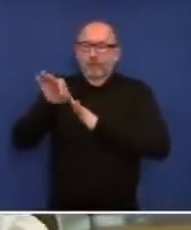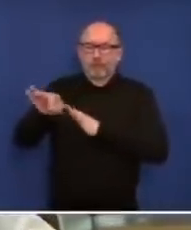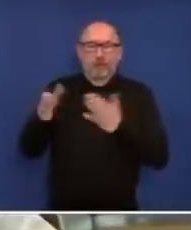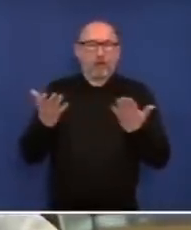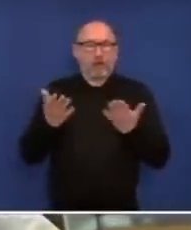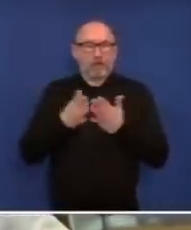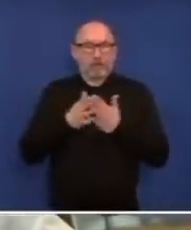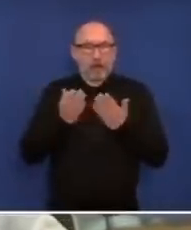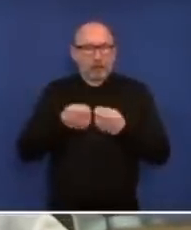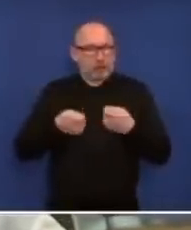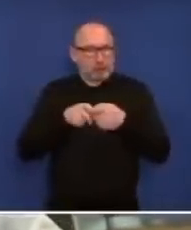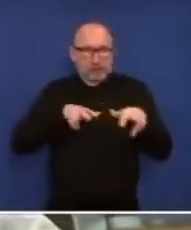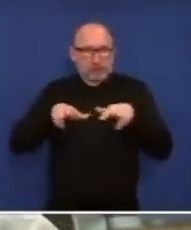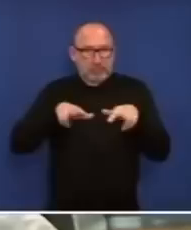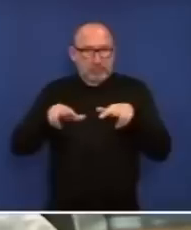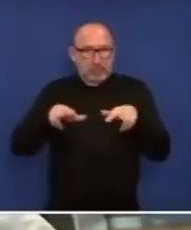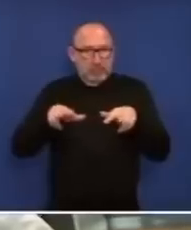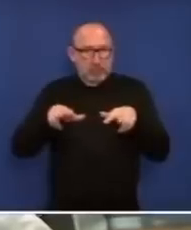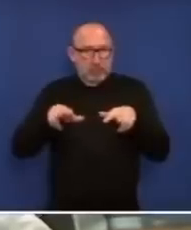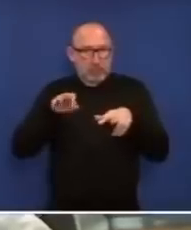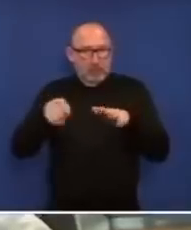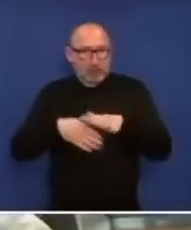Bundesregierung?